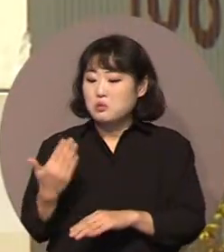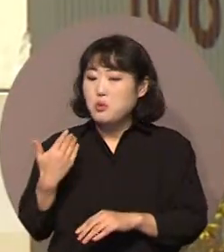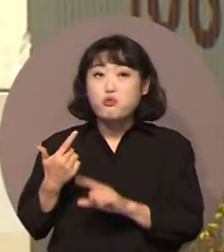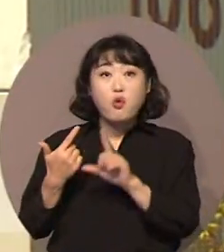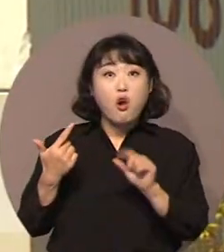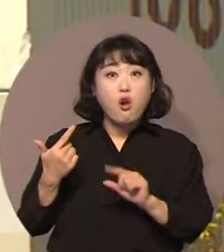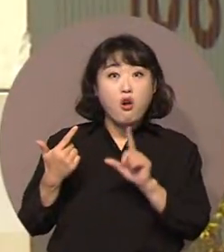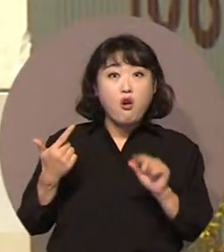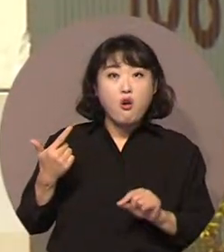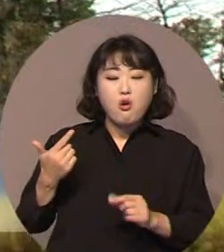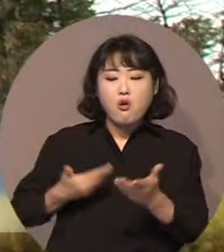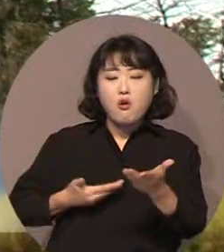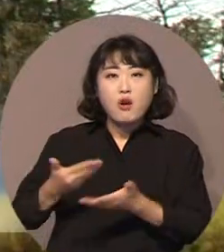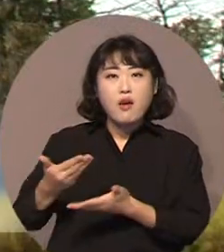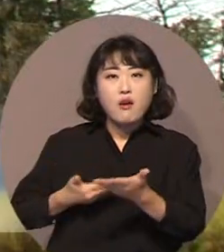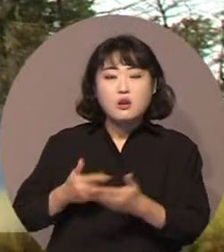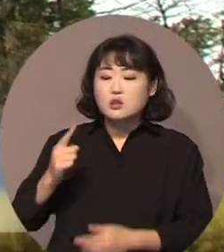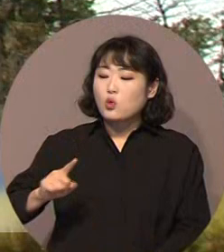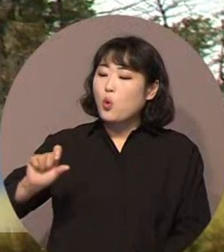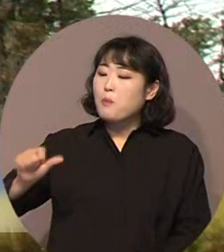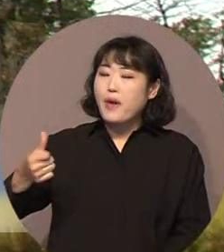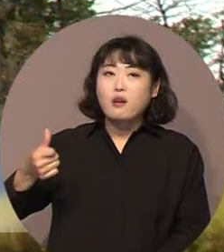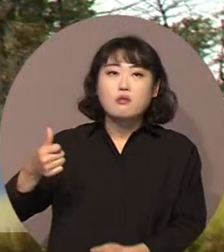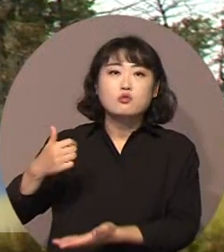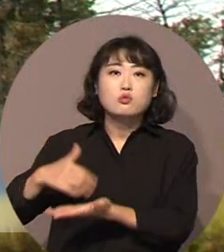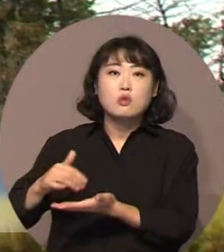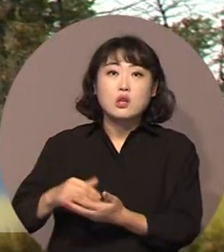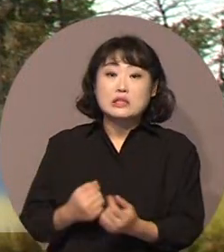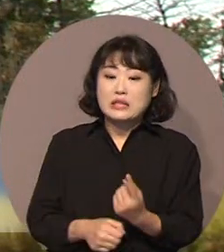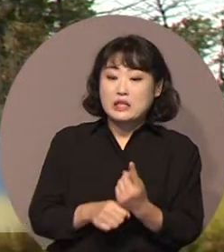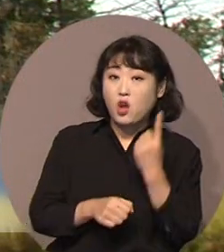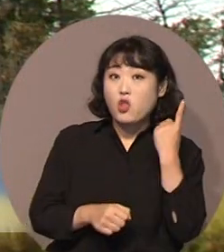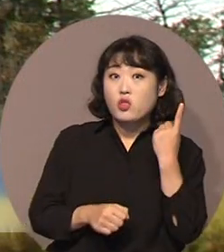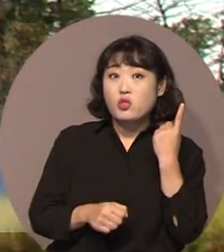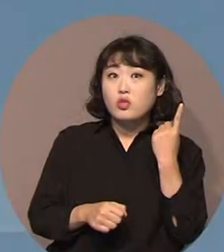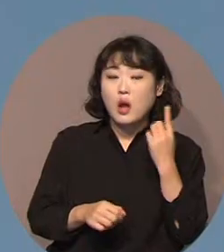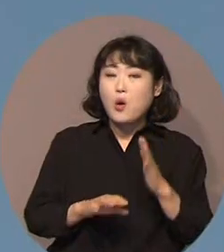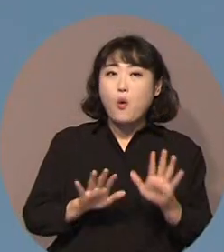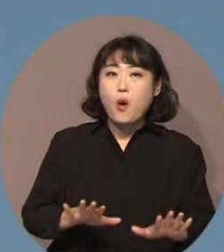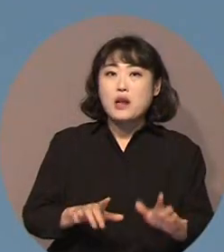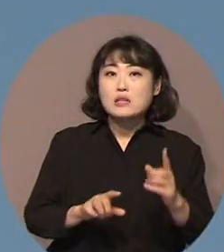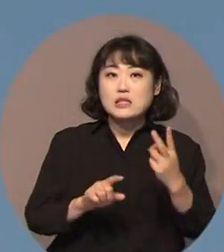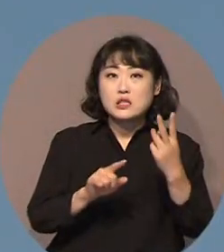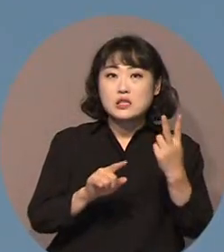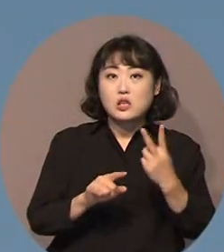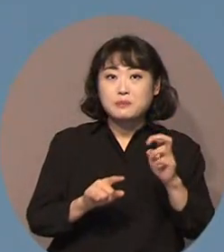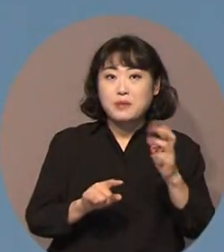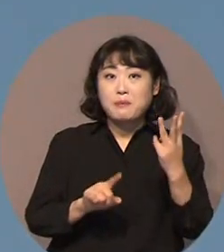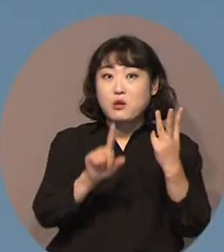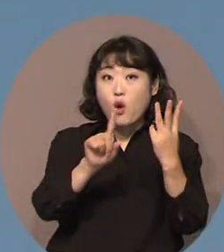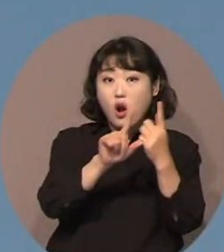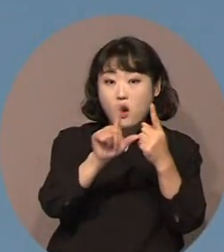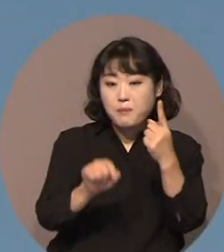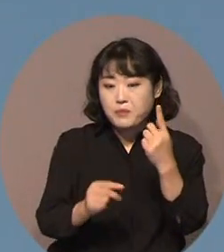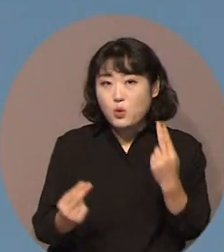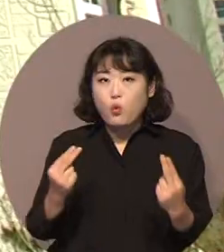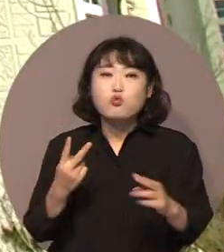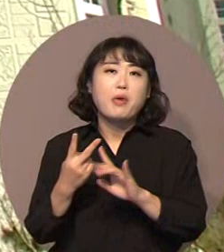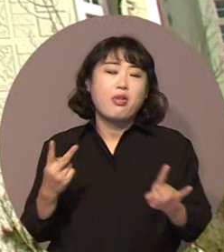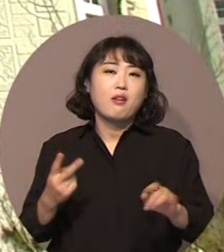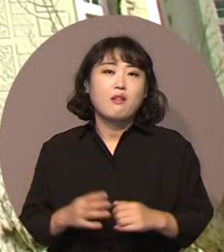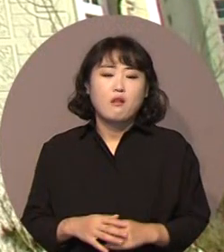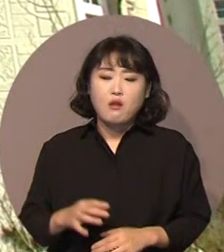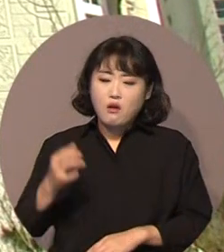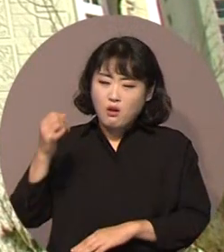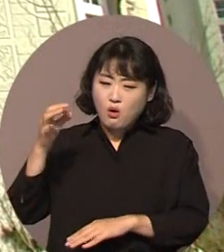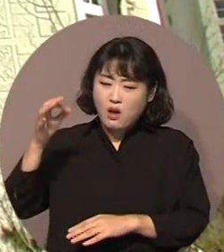6월 거래량이 1,500여 건으로 지난 1월 대비 두 배 증가했습니다. 부동산이 저점을